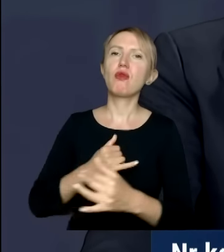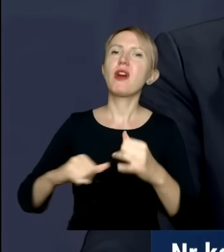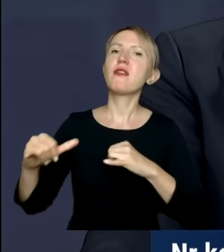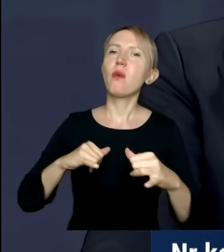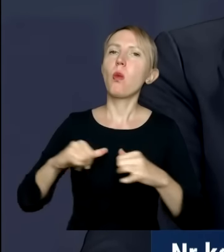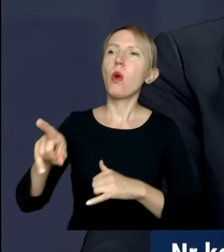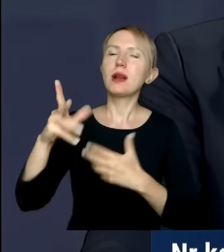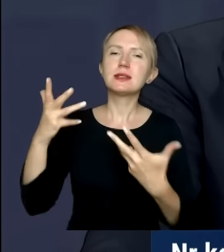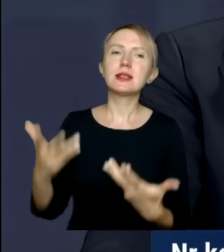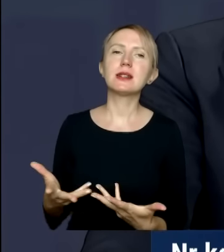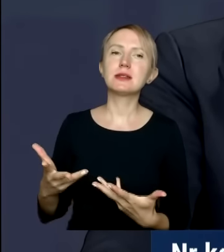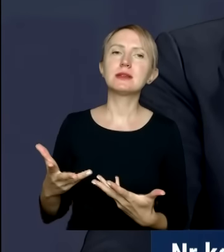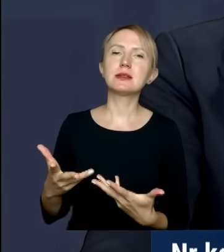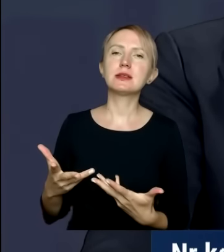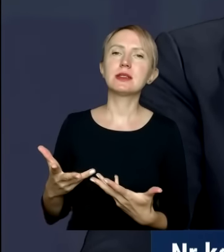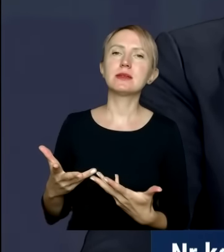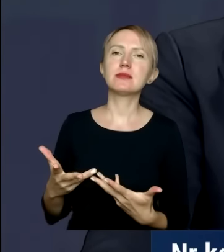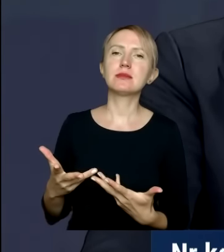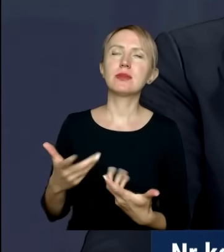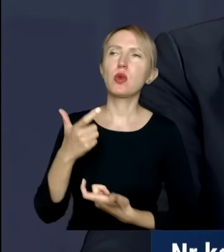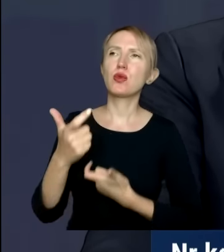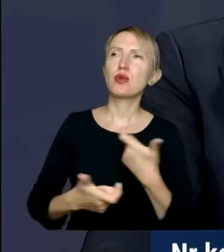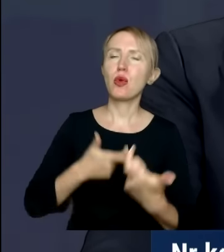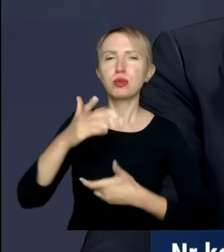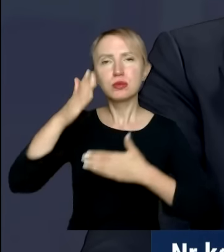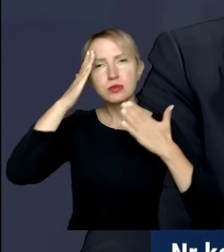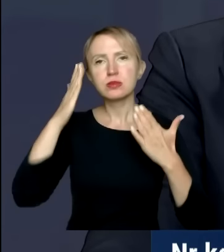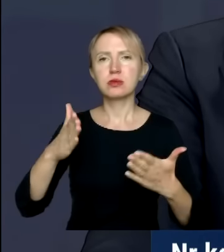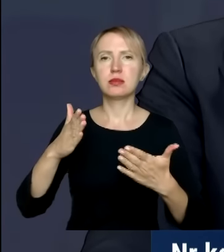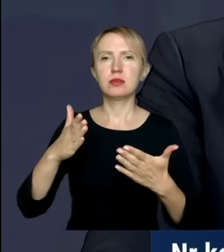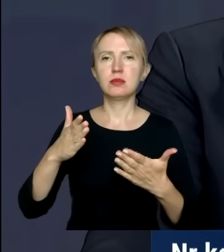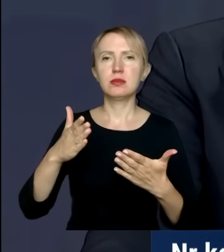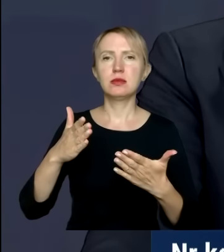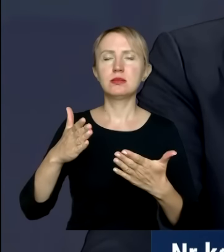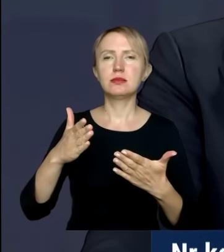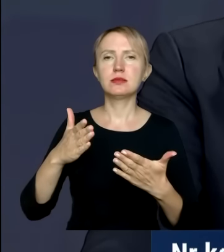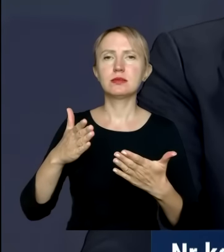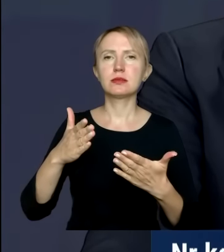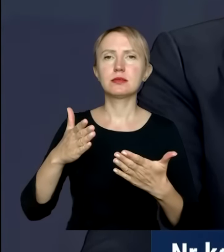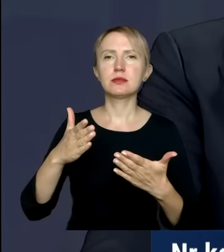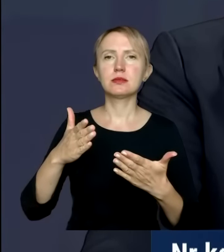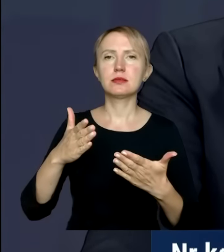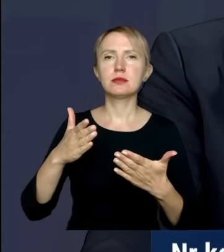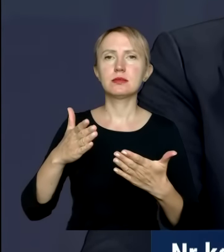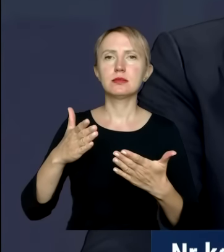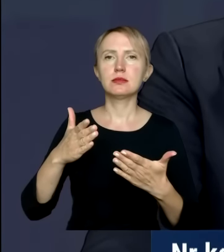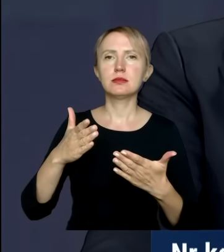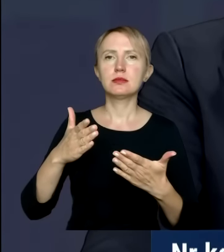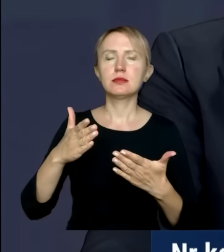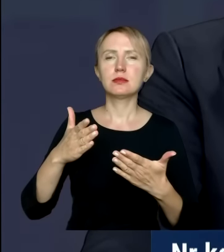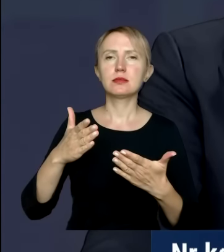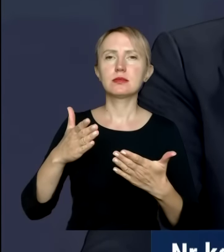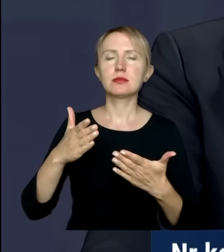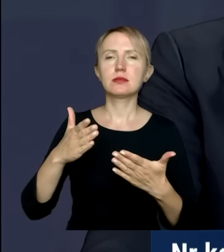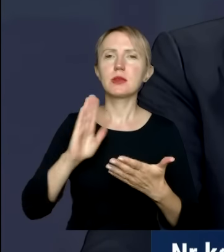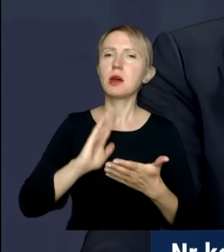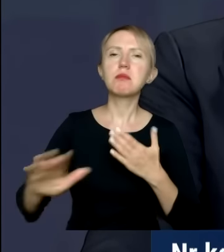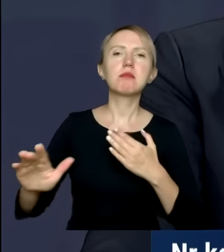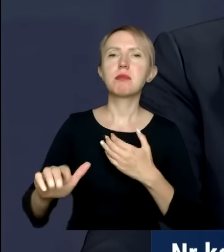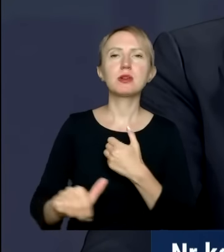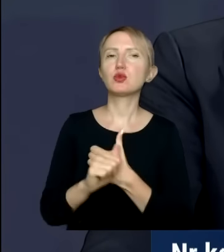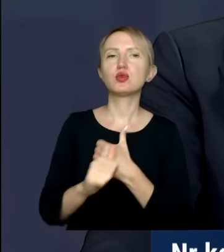chce skupiać No właśnie na takich takich takich niczym nie popartych działaniach